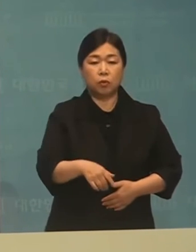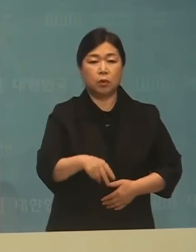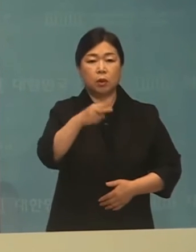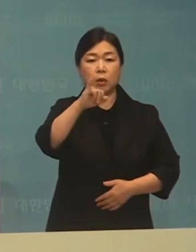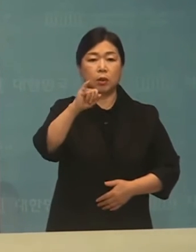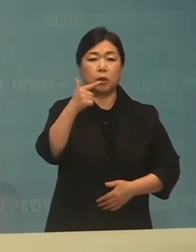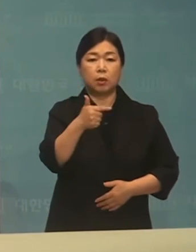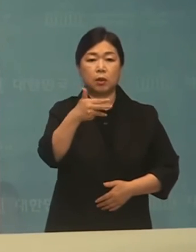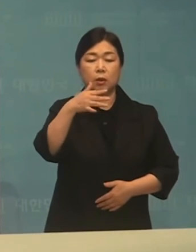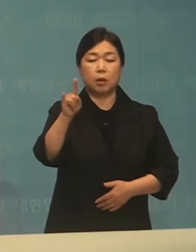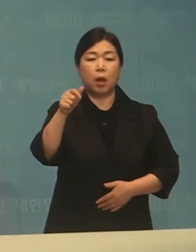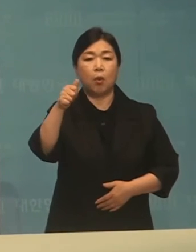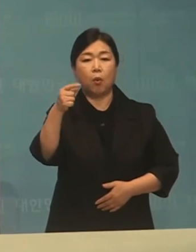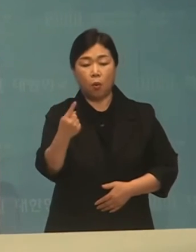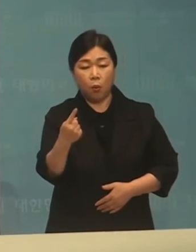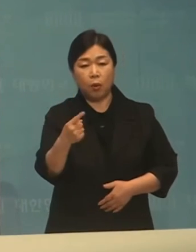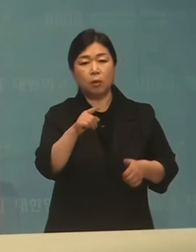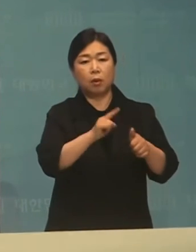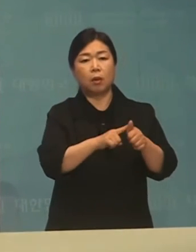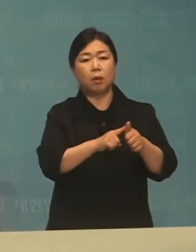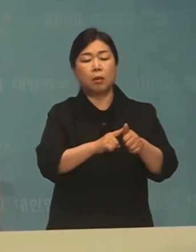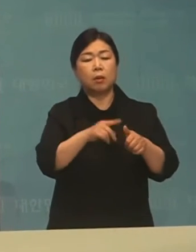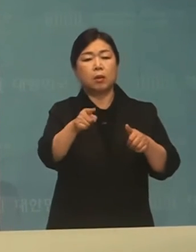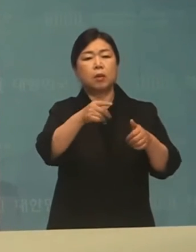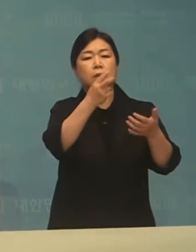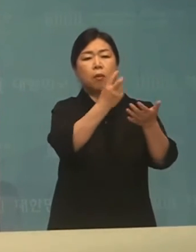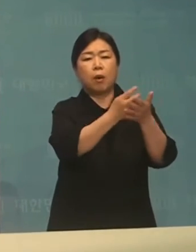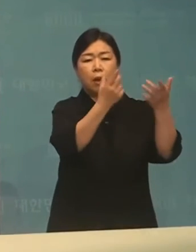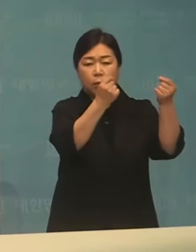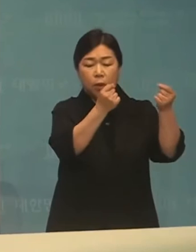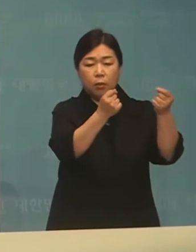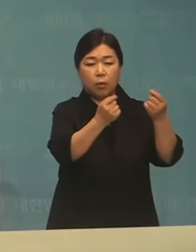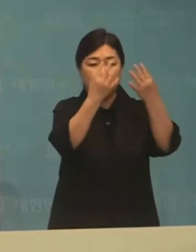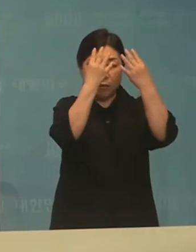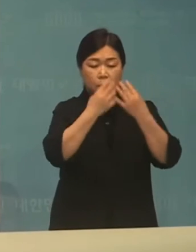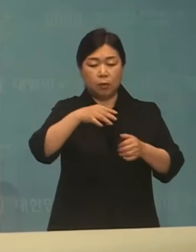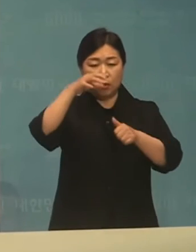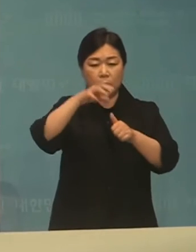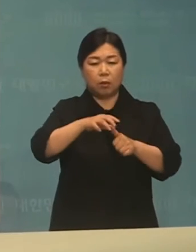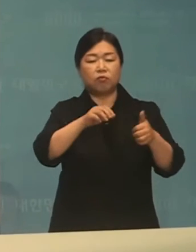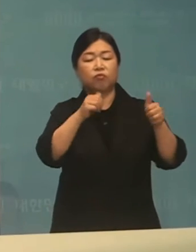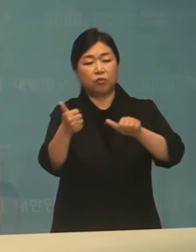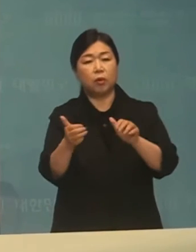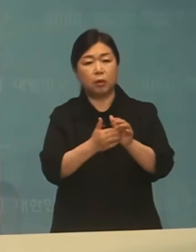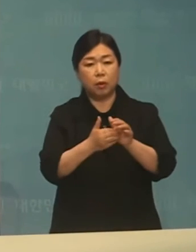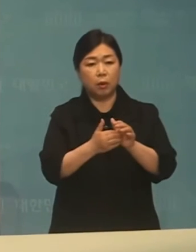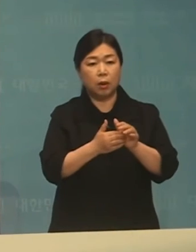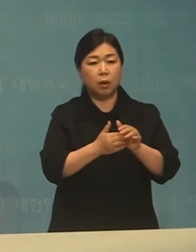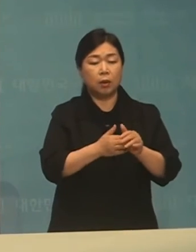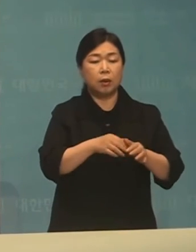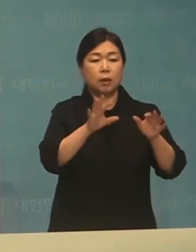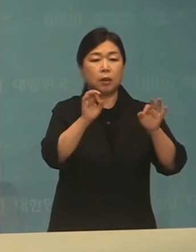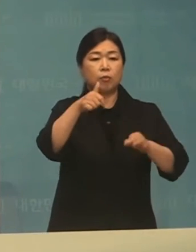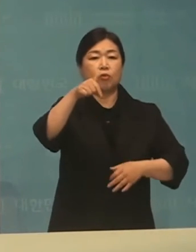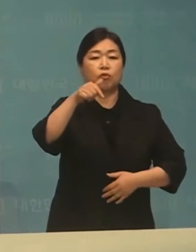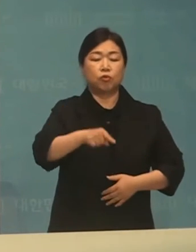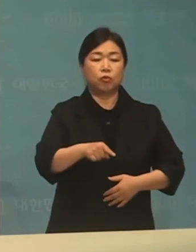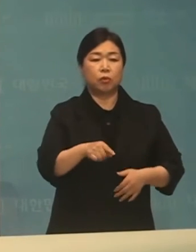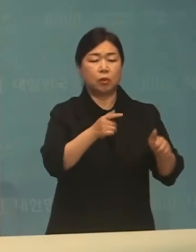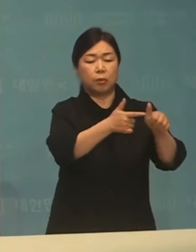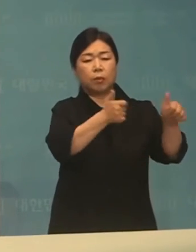선생님도 치안유지법으로 투옥되어 복사하셨습니다. 백범 김구를 암살한